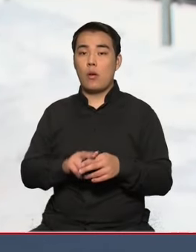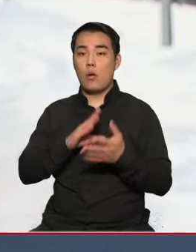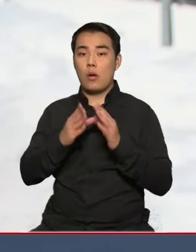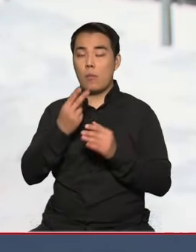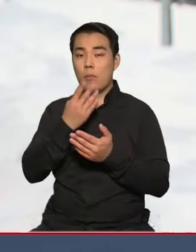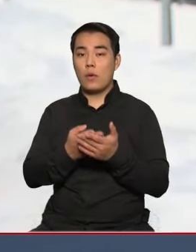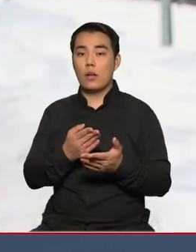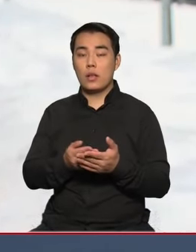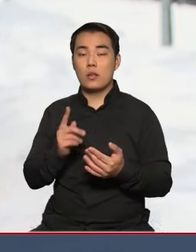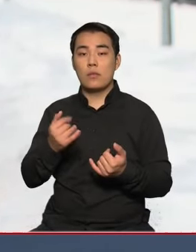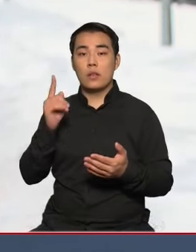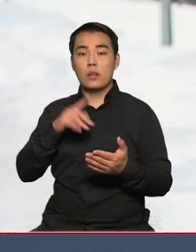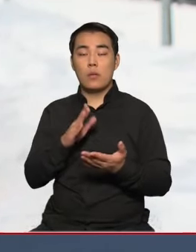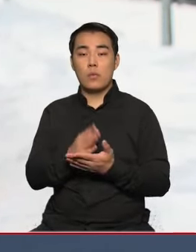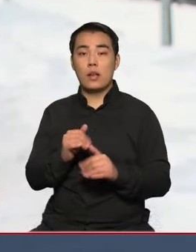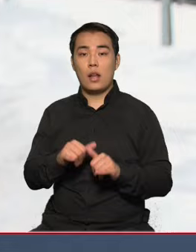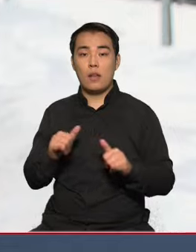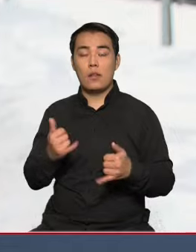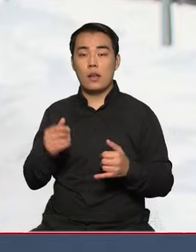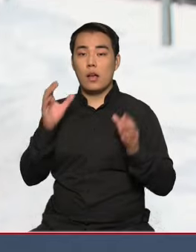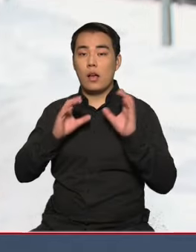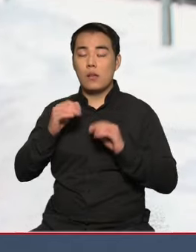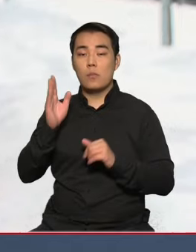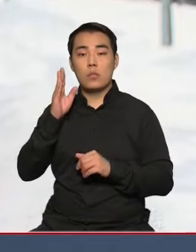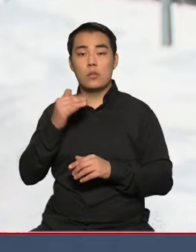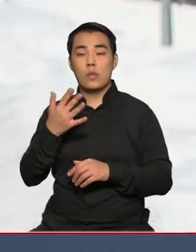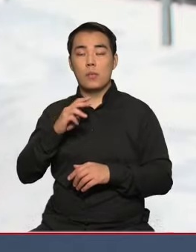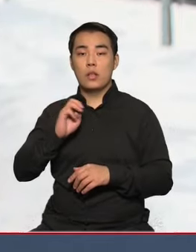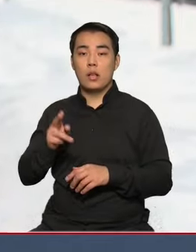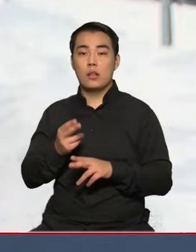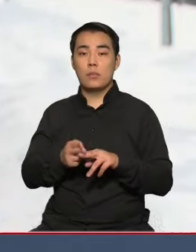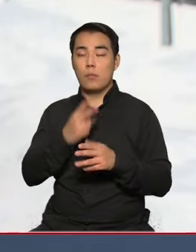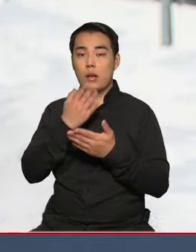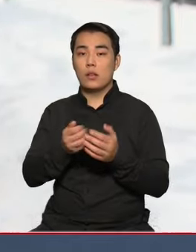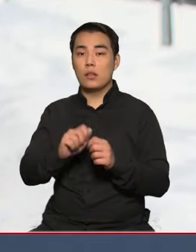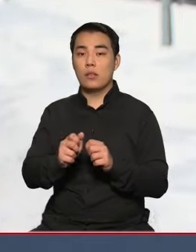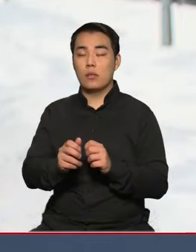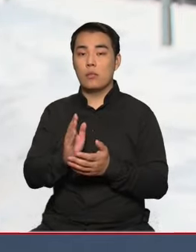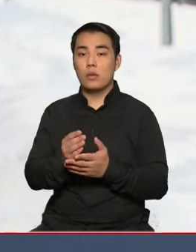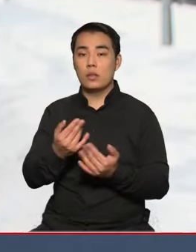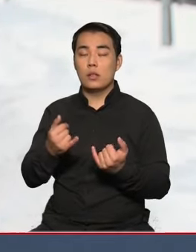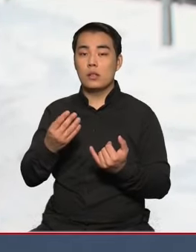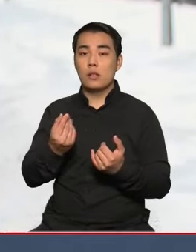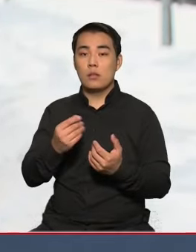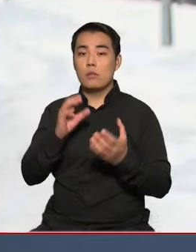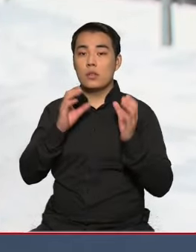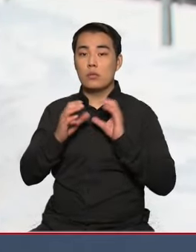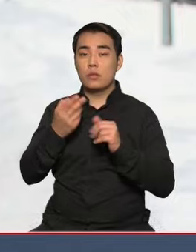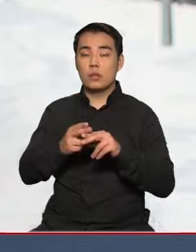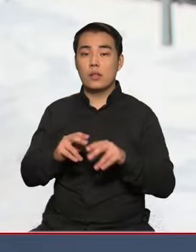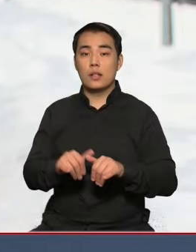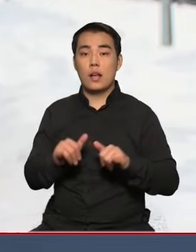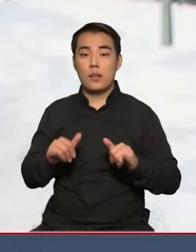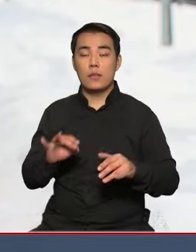дамытуға ден қоямыз деп отыр. Сейсмология институтына алдағы уақытта 5 миллиард теңгеге дейін бөлінбек. Қаражат институттың кадрлық әлеуетін